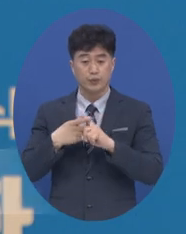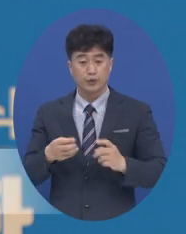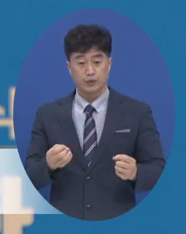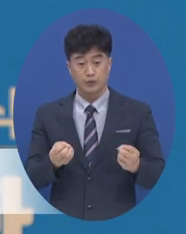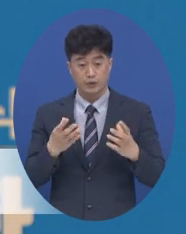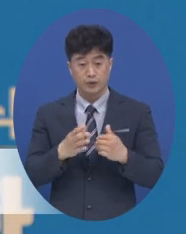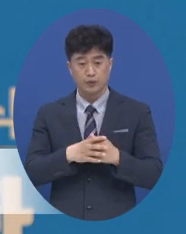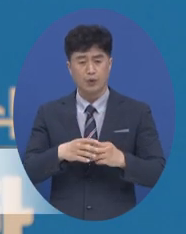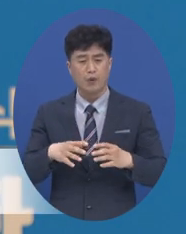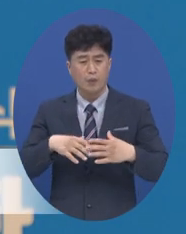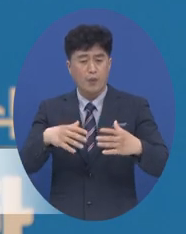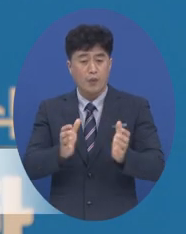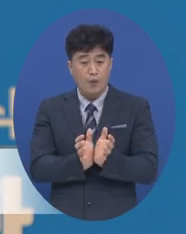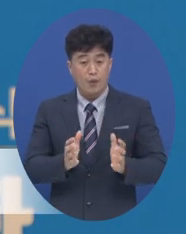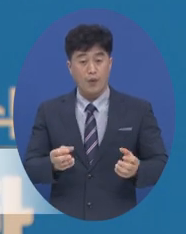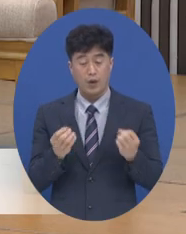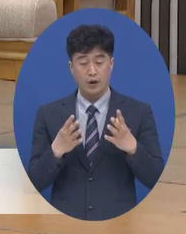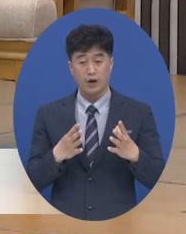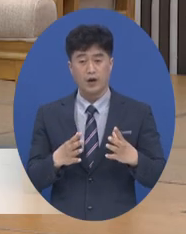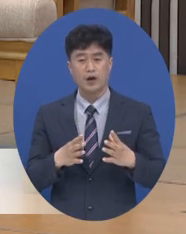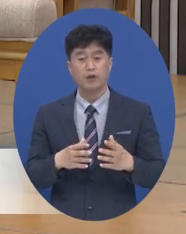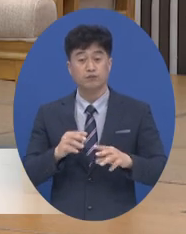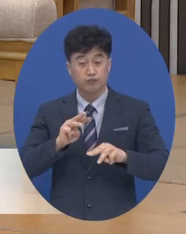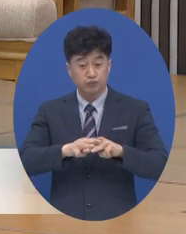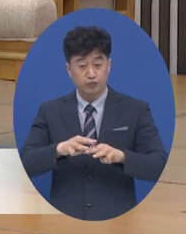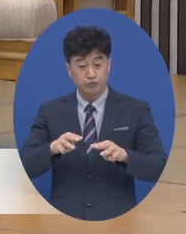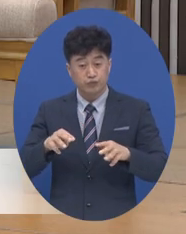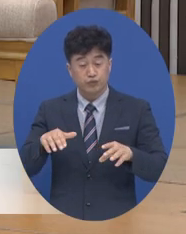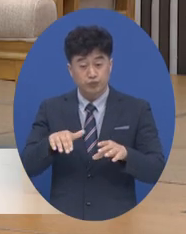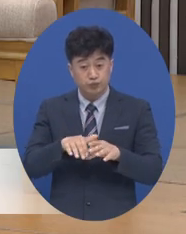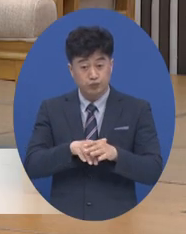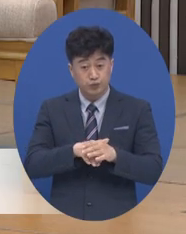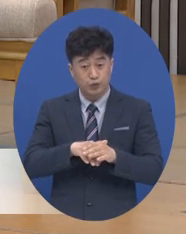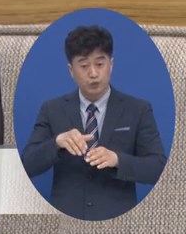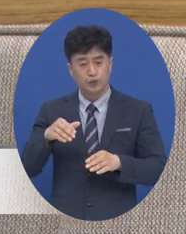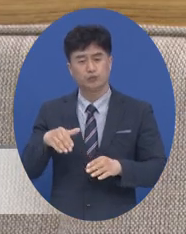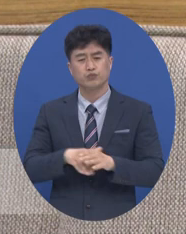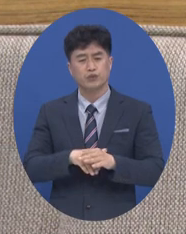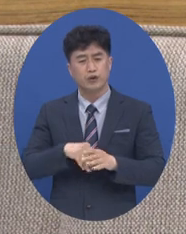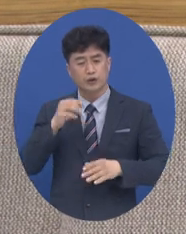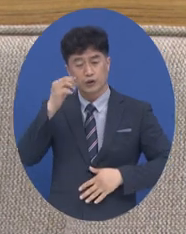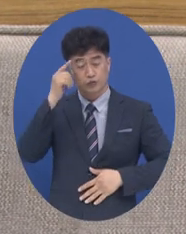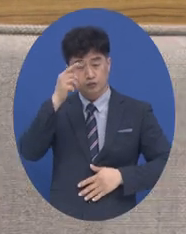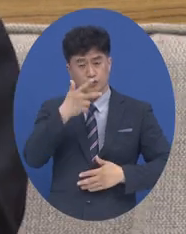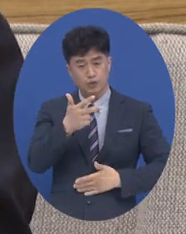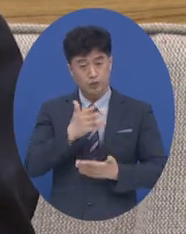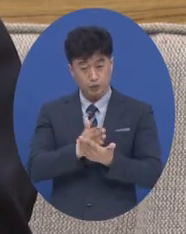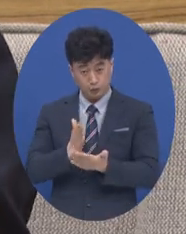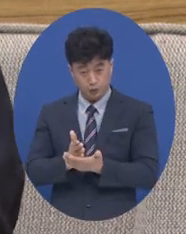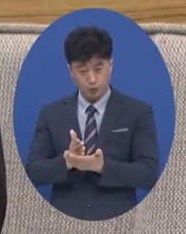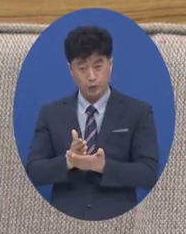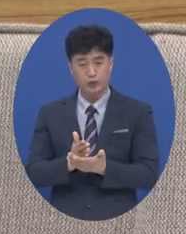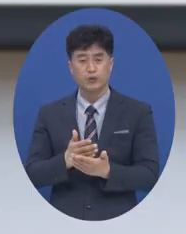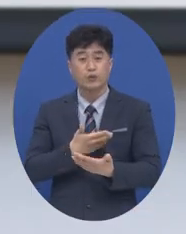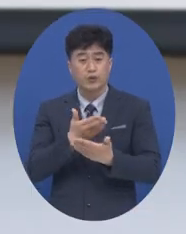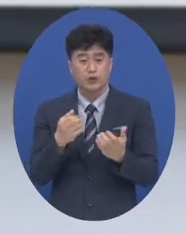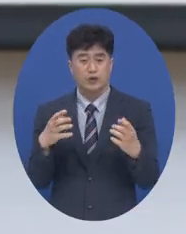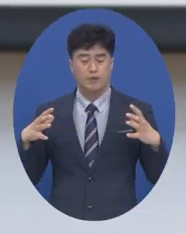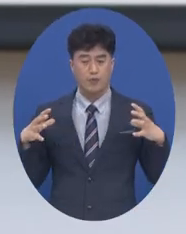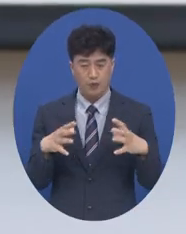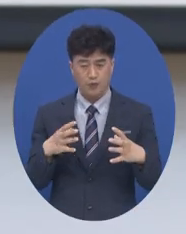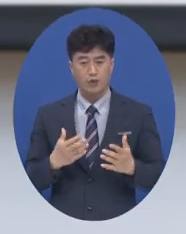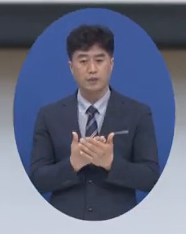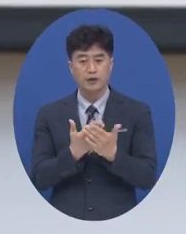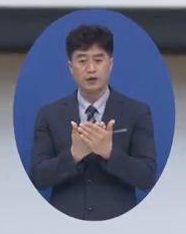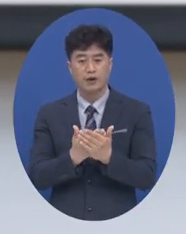총회와 환경과 농업, 문화예술, 그리고 체육 등 7개 분과위원회로 구성되고, 교류협력 활성화